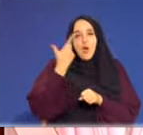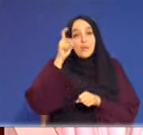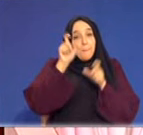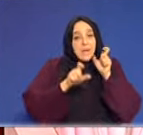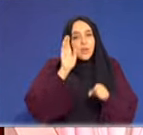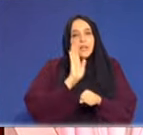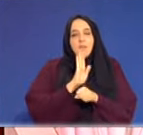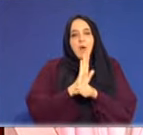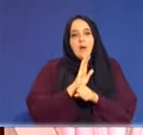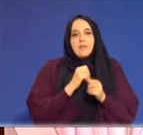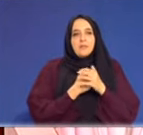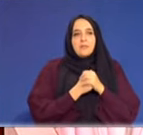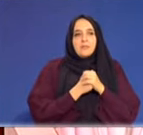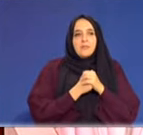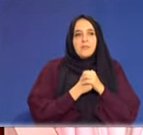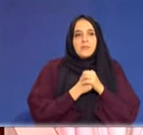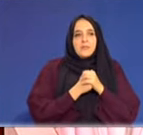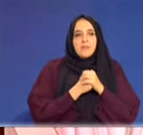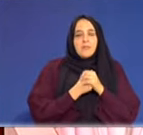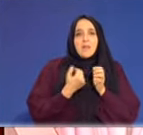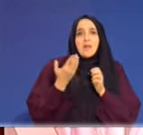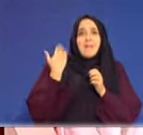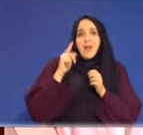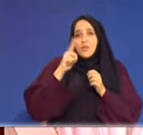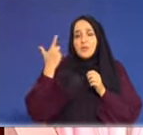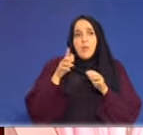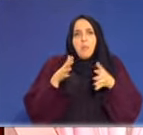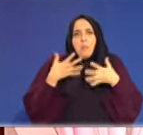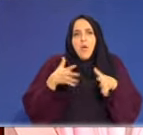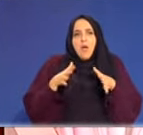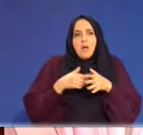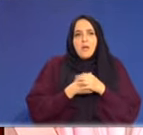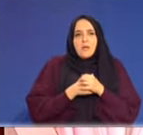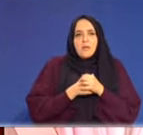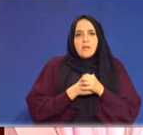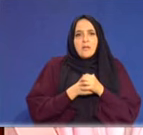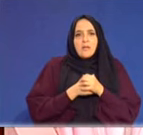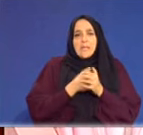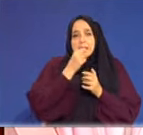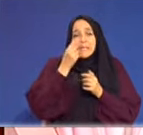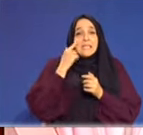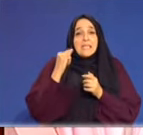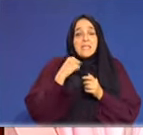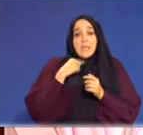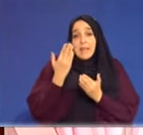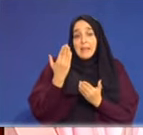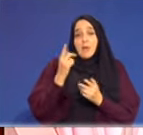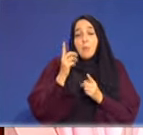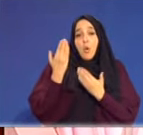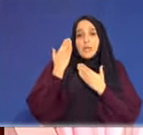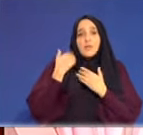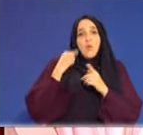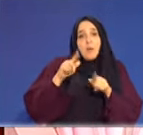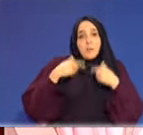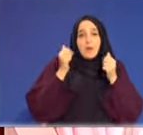جدد. التصريح. يعني جدد، يعني الاولين خوفتهم منا وقالوا لنا يا سيدي احمونا نروحوا معكم. قلت لهم